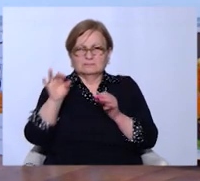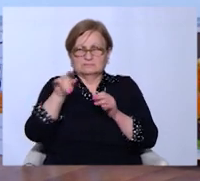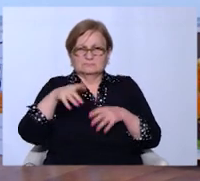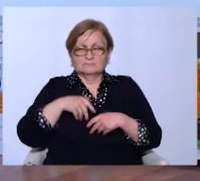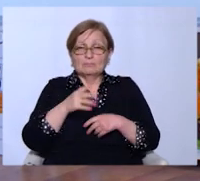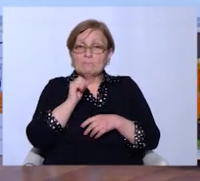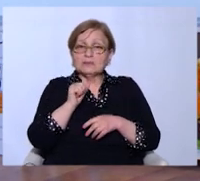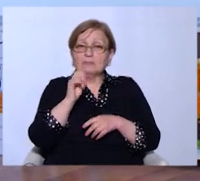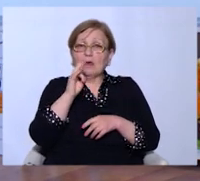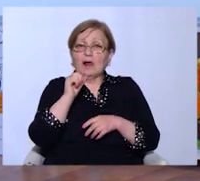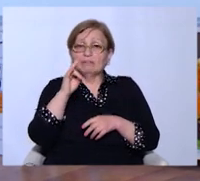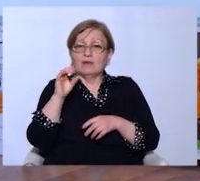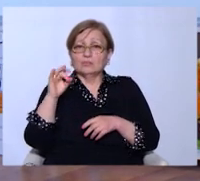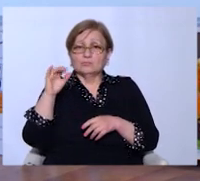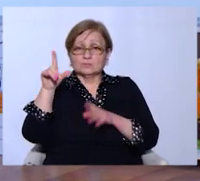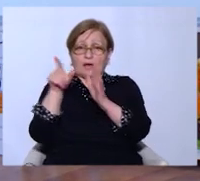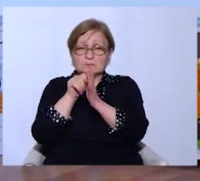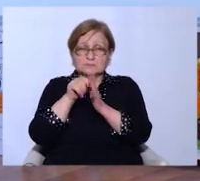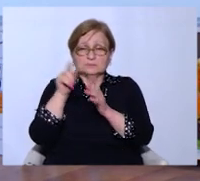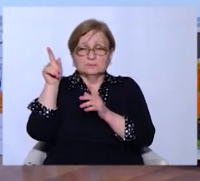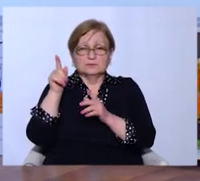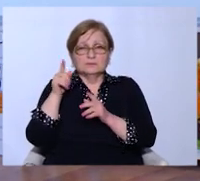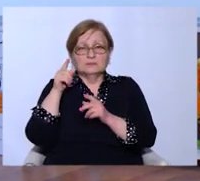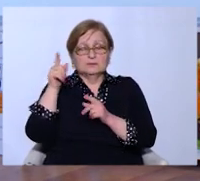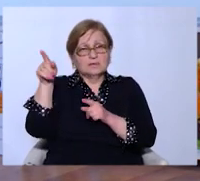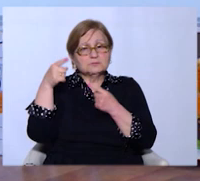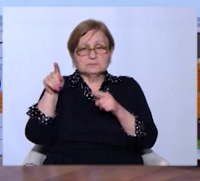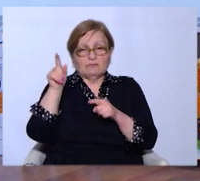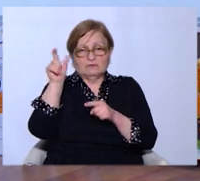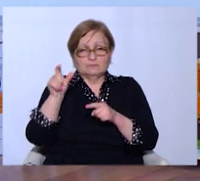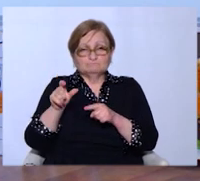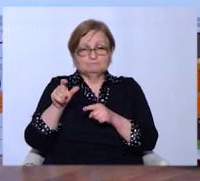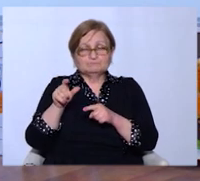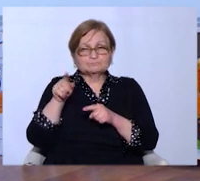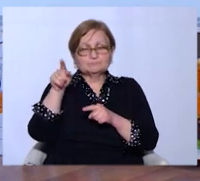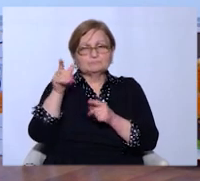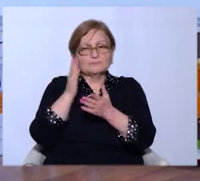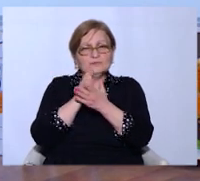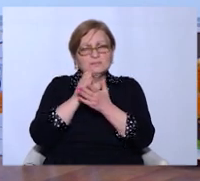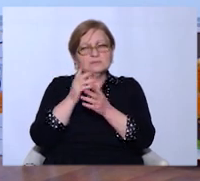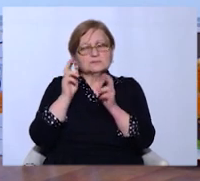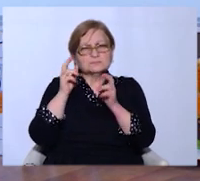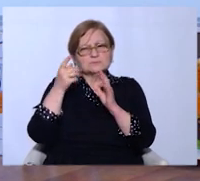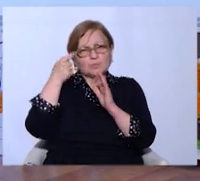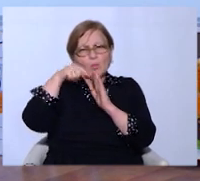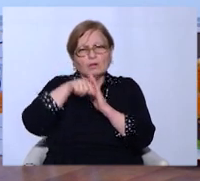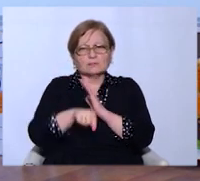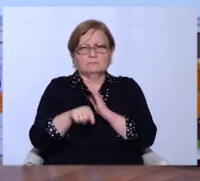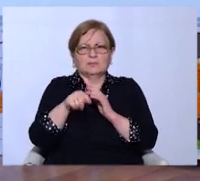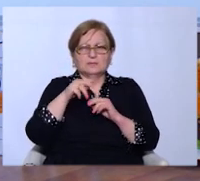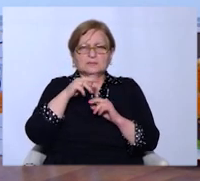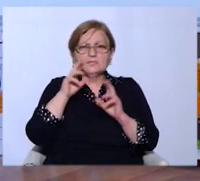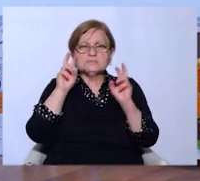მაგრამ ანა ნურთან ლექსში ფიქრობ, რომ უფრო ღრმა სიმბოლისტური აზრით შეგვიძლია